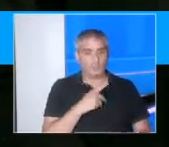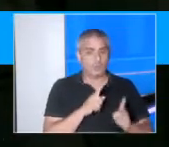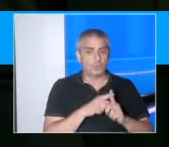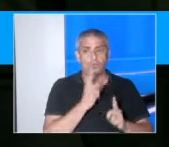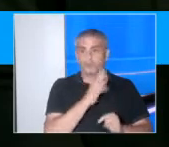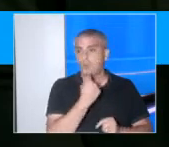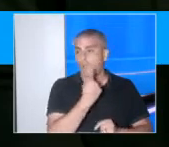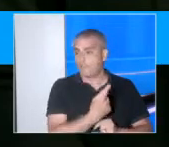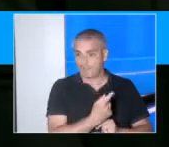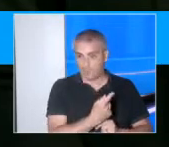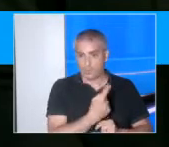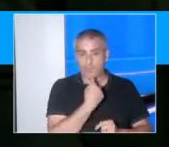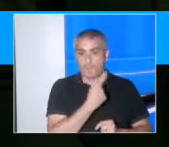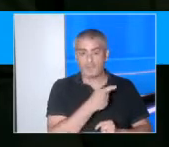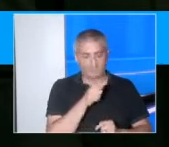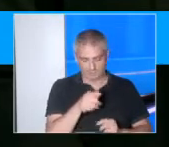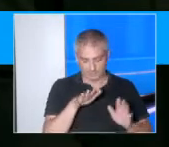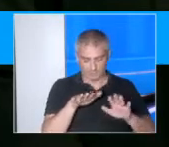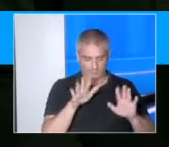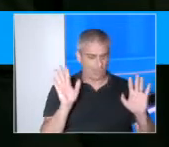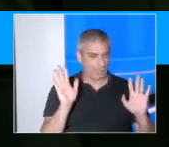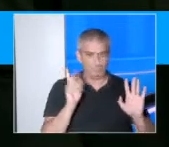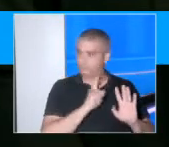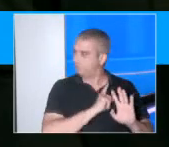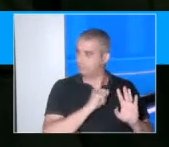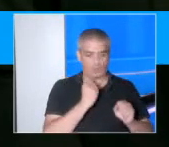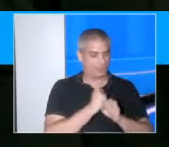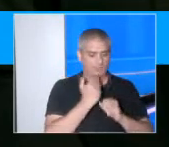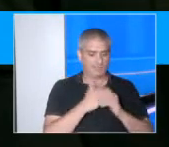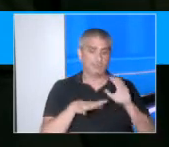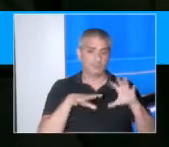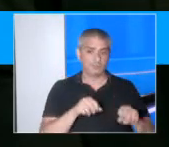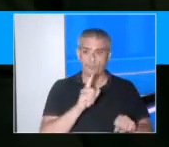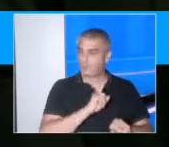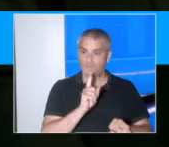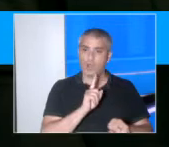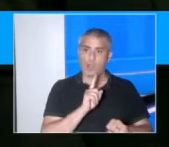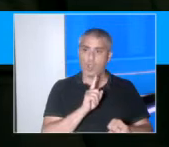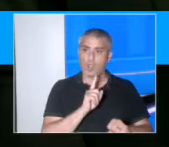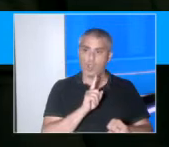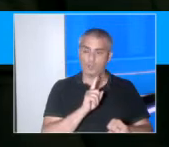שהוא גם אמר, הוא אמר, זה ממשלה שלא הולכת לסיים את הכיבוש, אבל גם לא הולכת